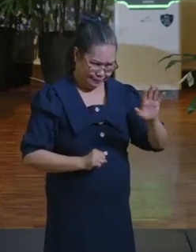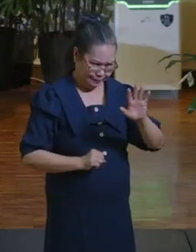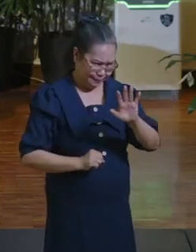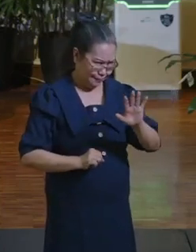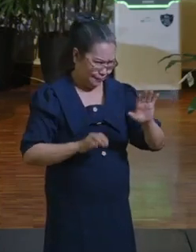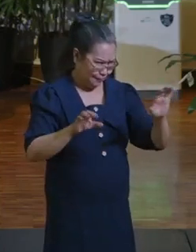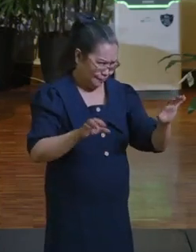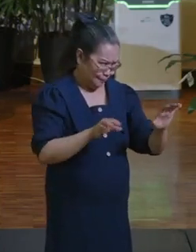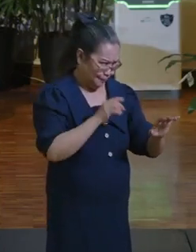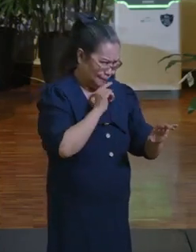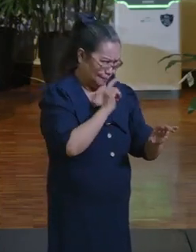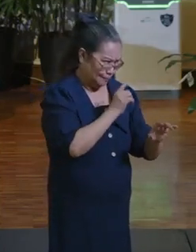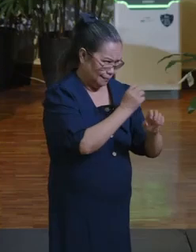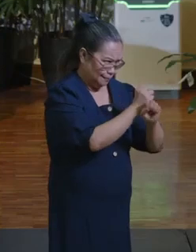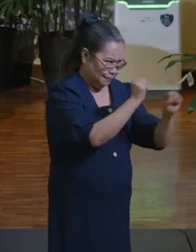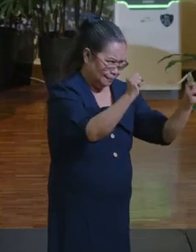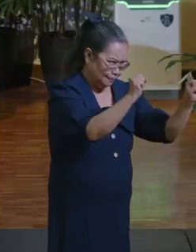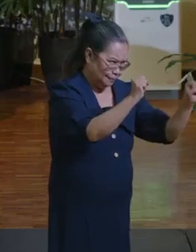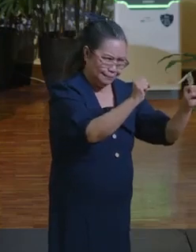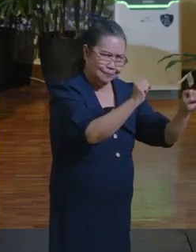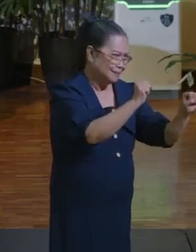ang inyong kaligtasan?